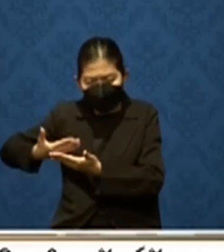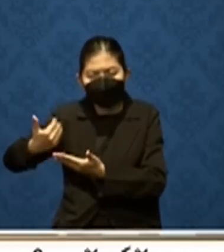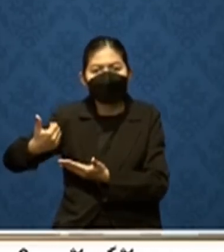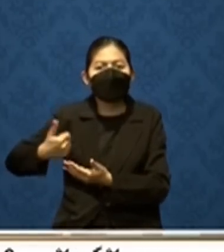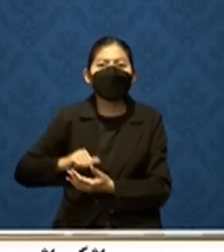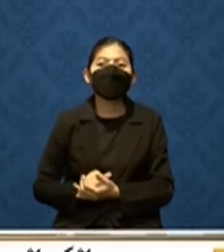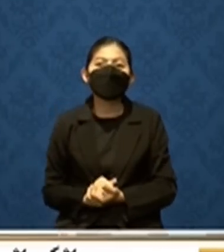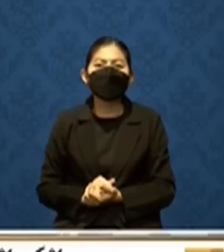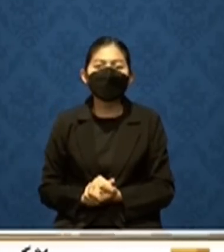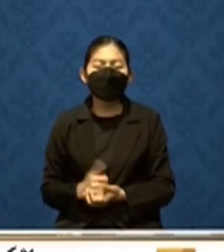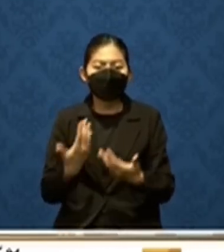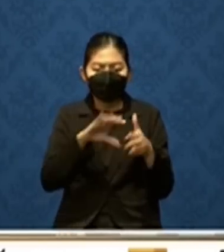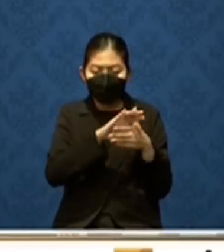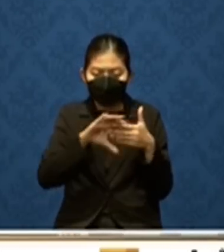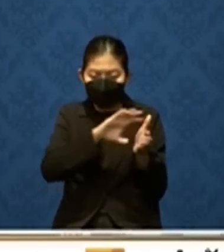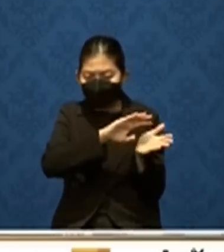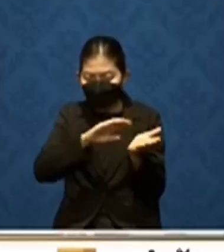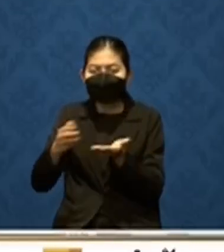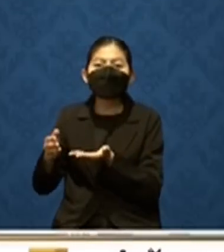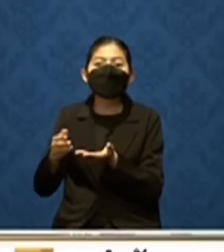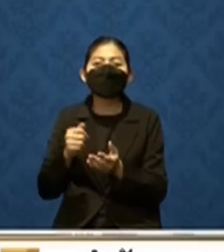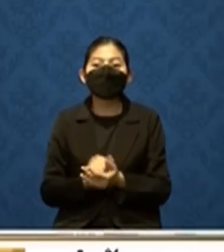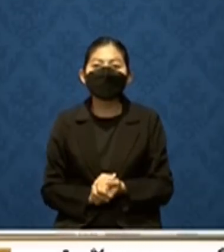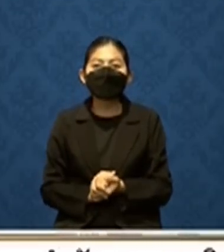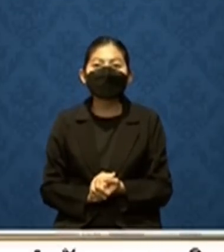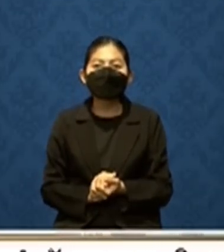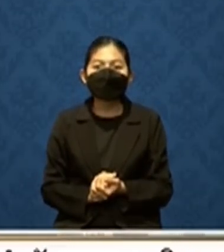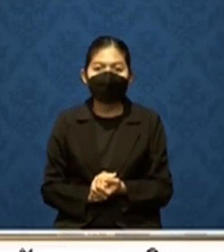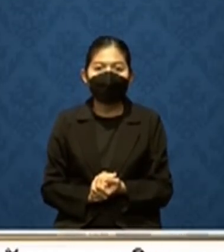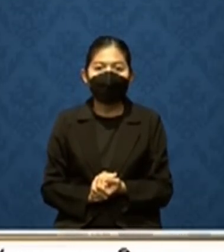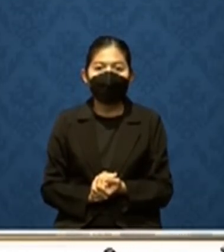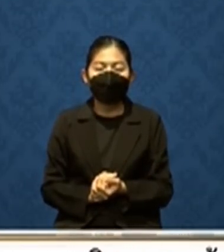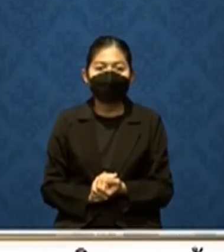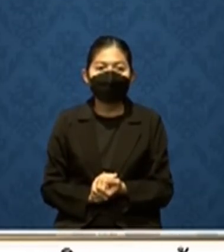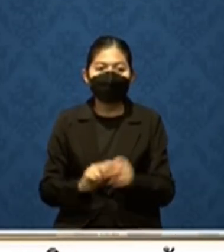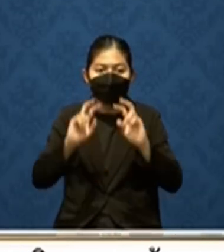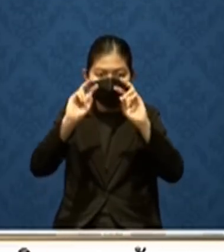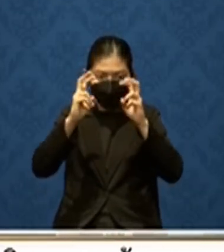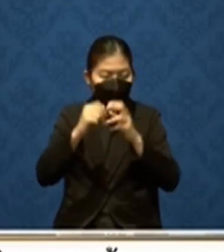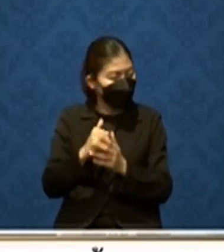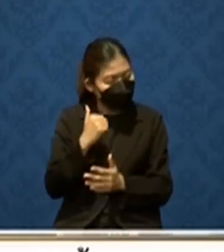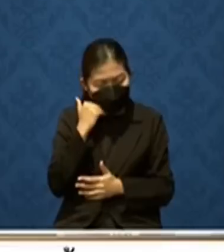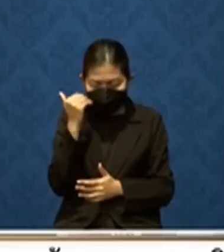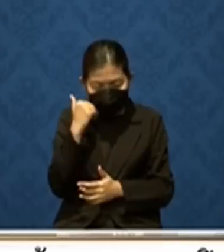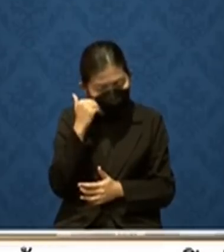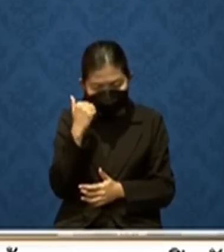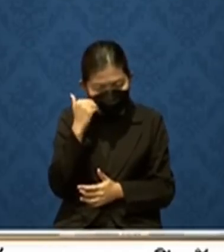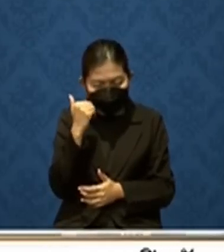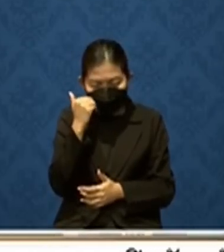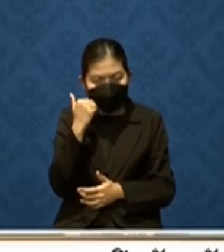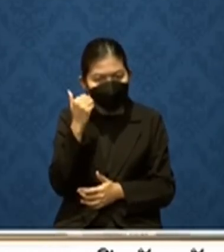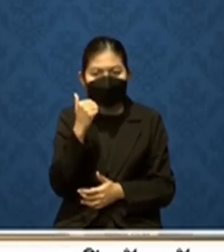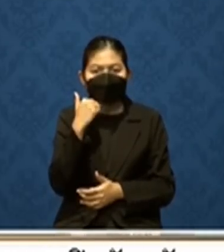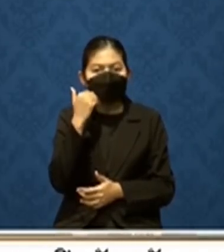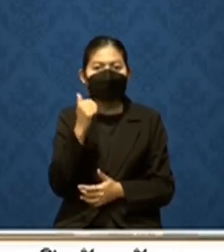พี่กำลังกลับขอสไลด์ต่อไปเลยครับม.คแต่เรื่องนี้ฮะหน้าเอาไปขายหน้าที่สุดอัปยศ